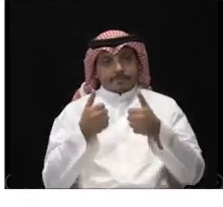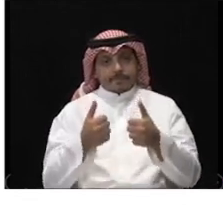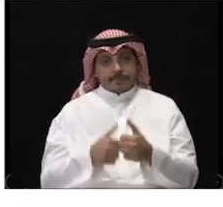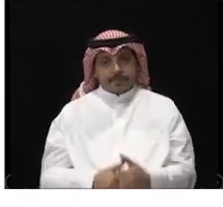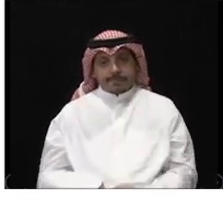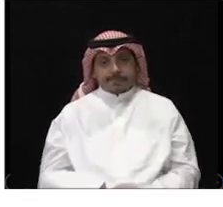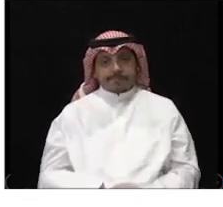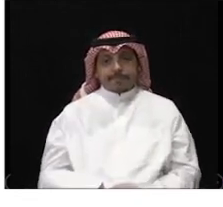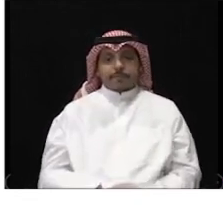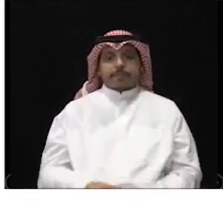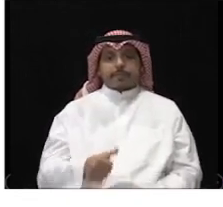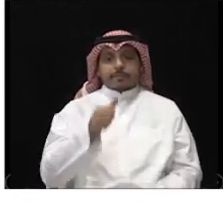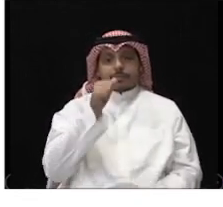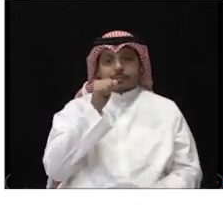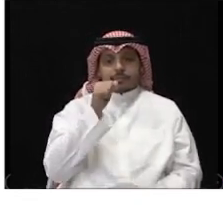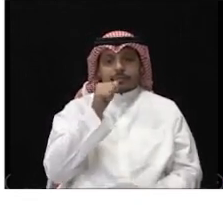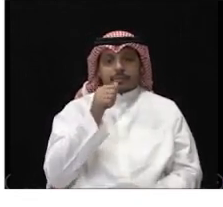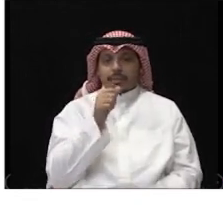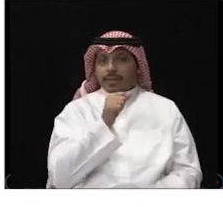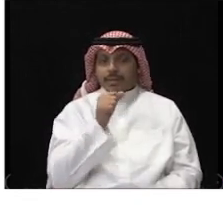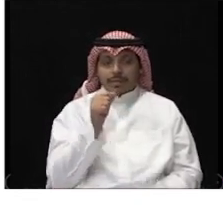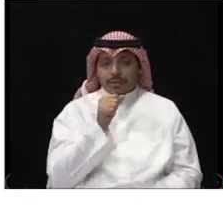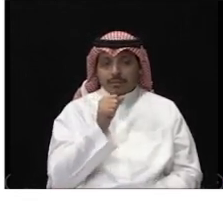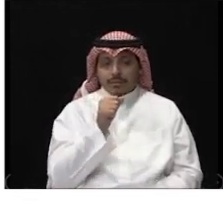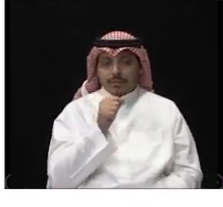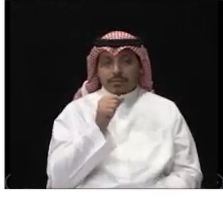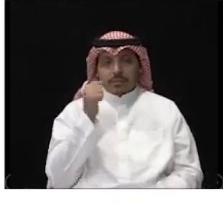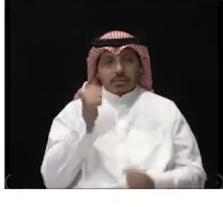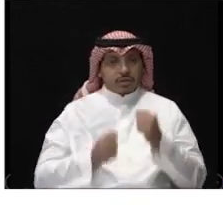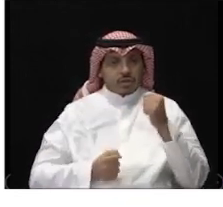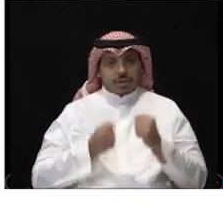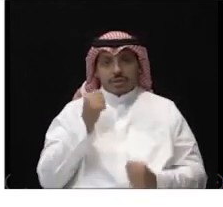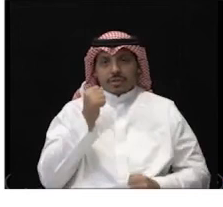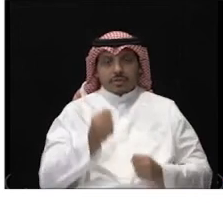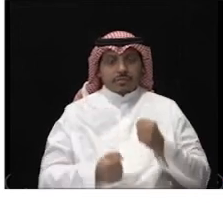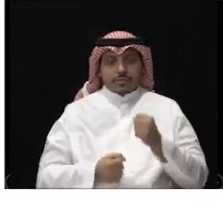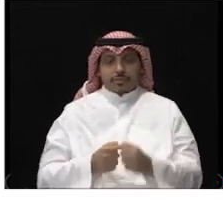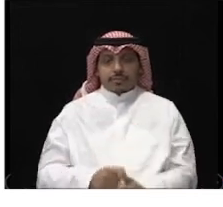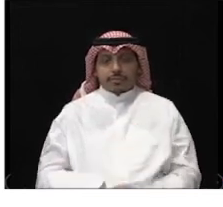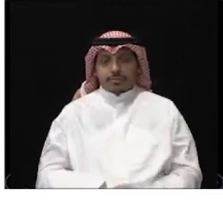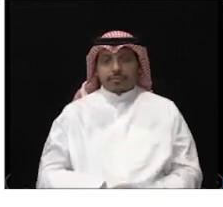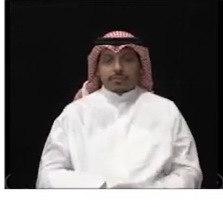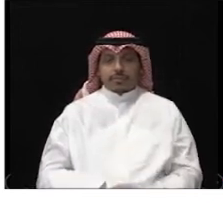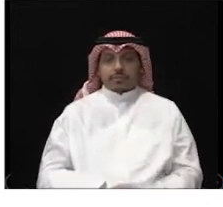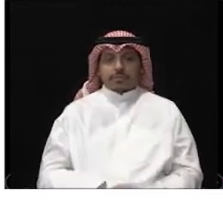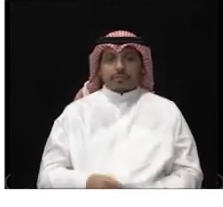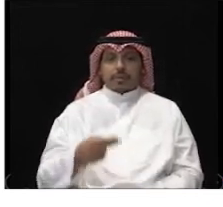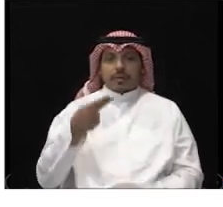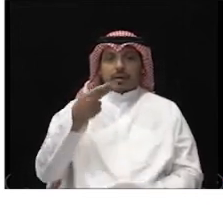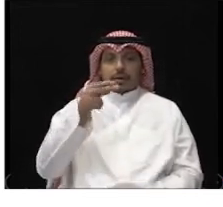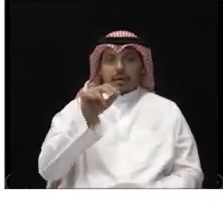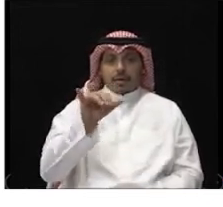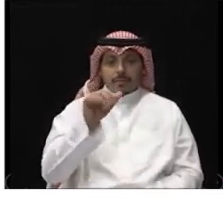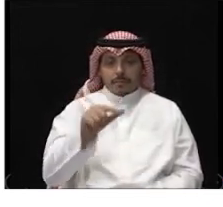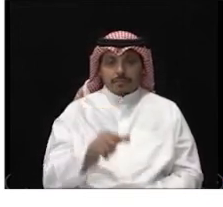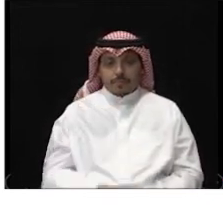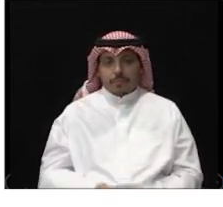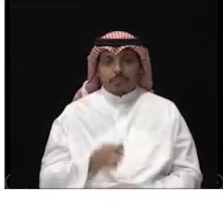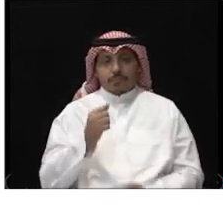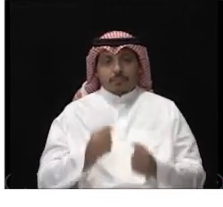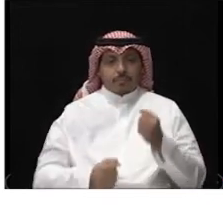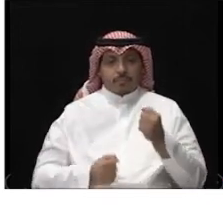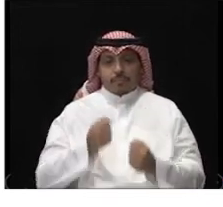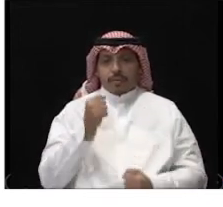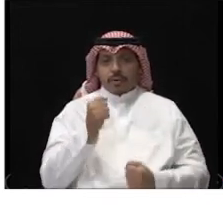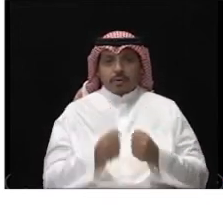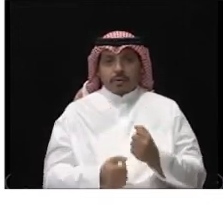يشرب، عيد، يجري، يجري، لاحظ المدود، عيد، يجري،